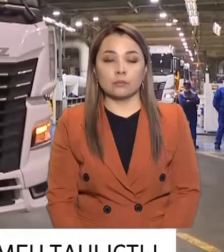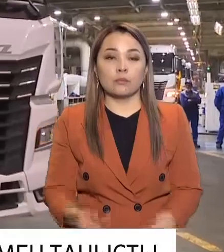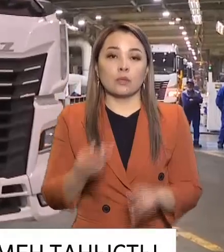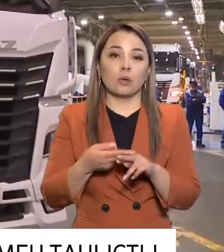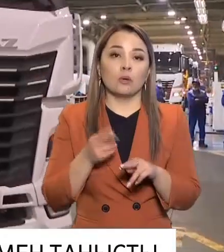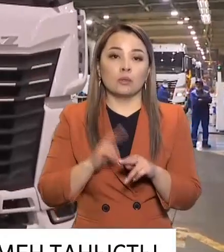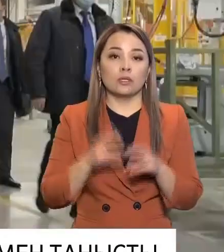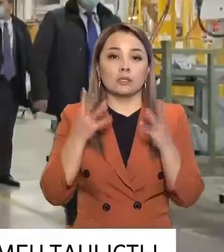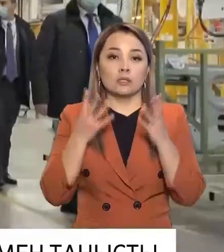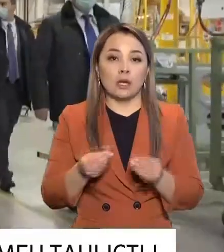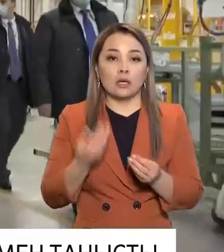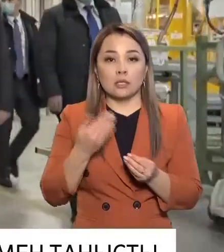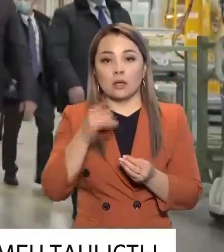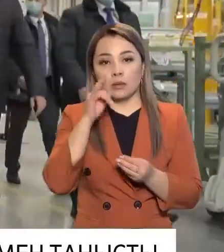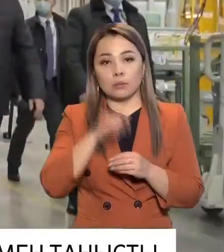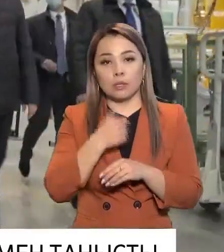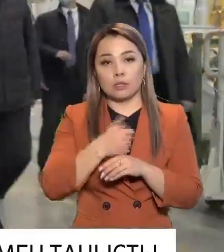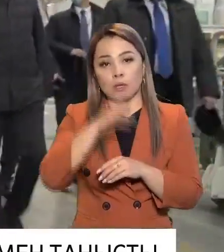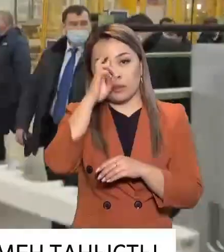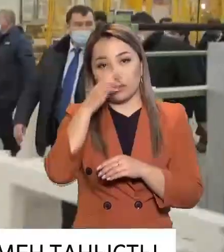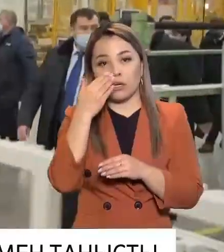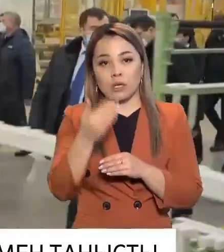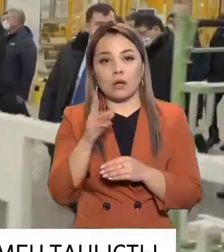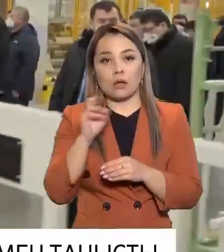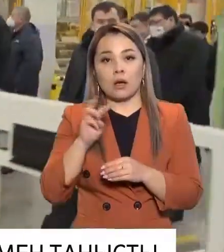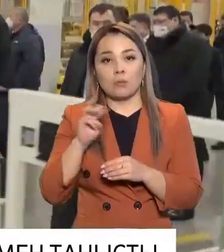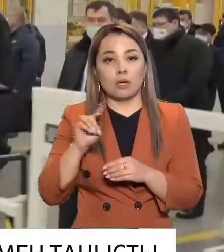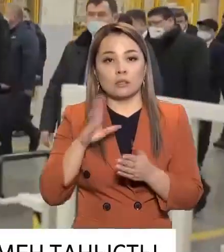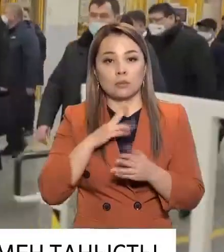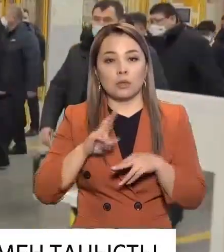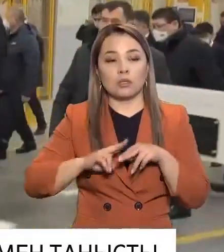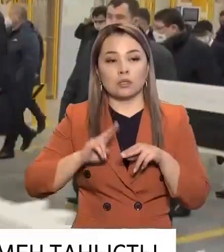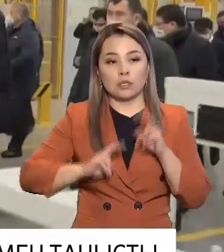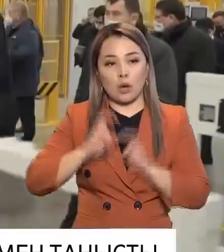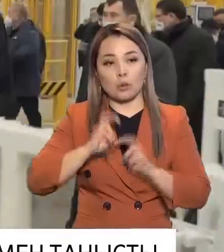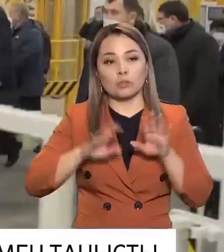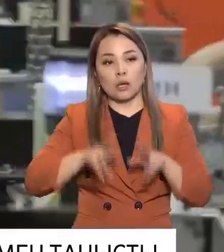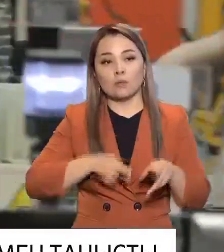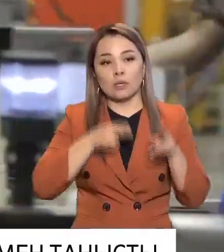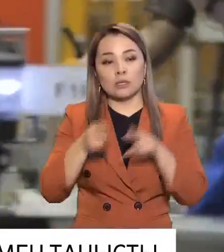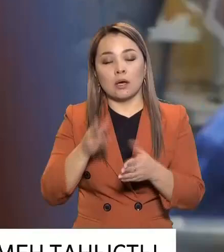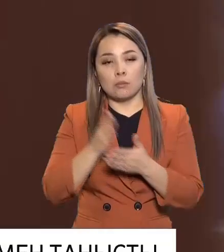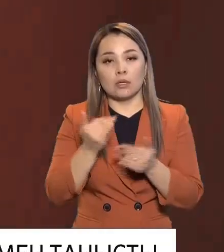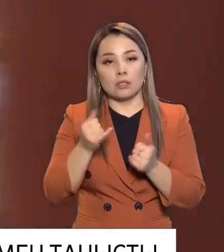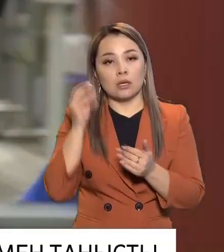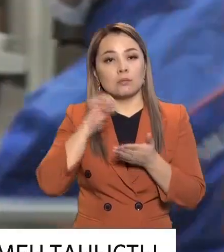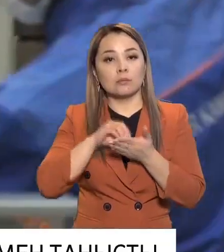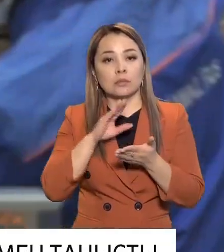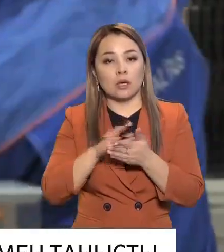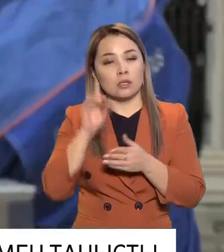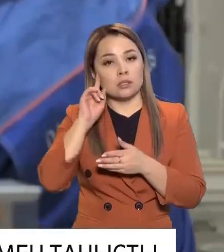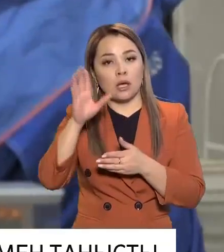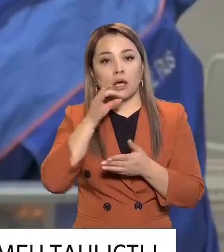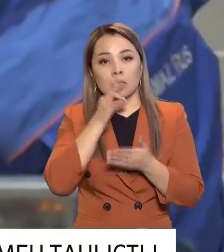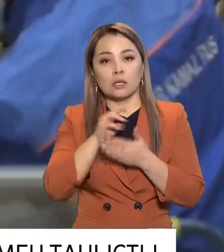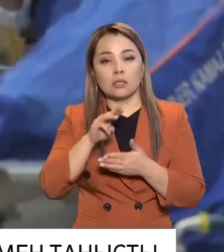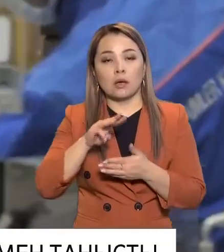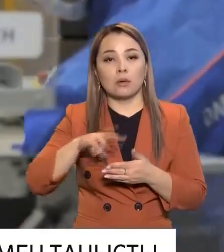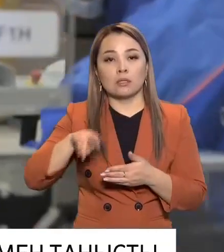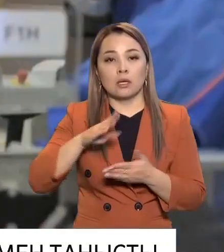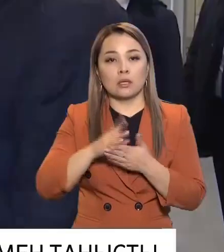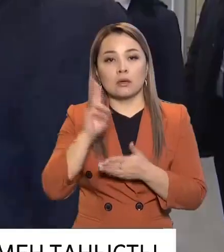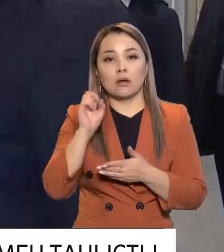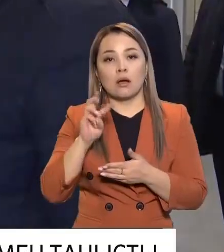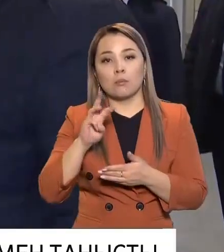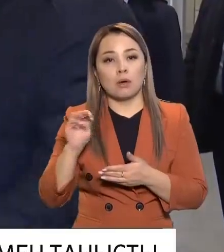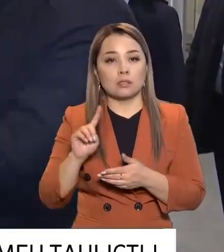Осыдан кейін мемлекет басшысы КамАЗ зауытына барды. Бұл марканың өнімдері көпшілікке жақсы таныс. ТМД аумағындағы әрбір үшінші жүк көлігі